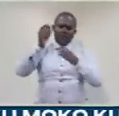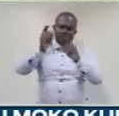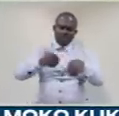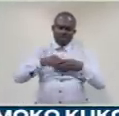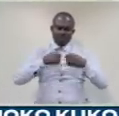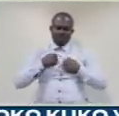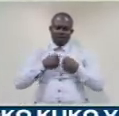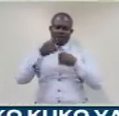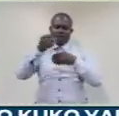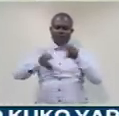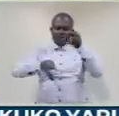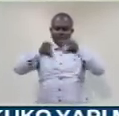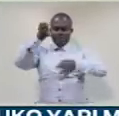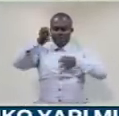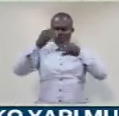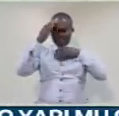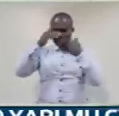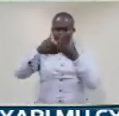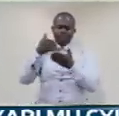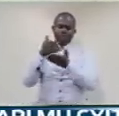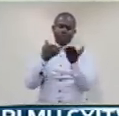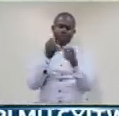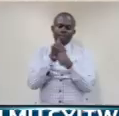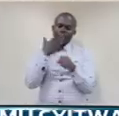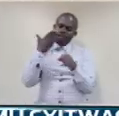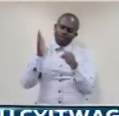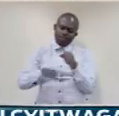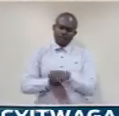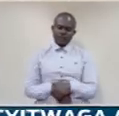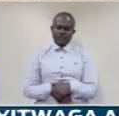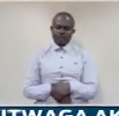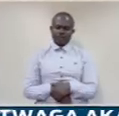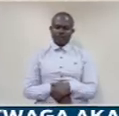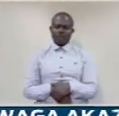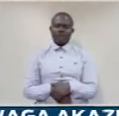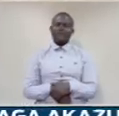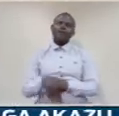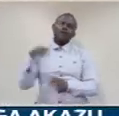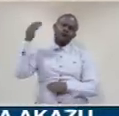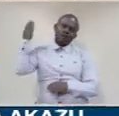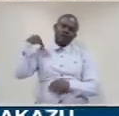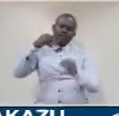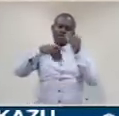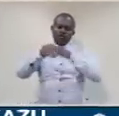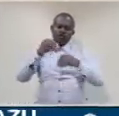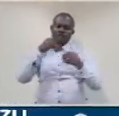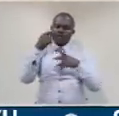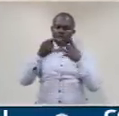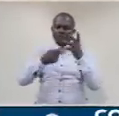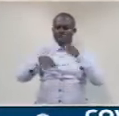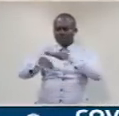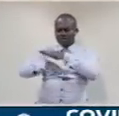Rwanda akaba ariho aburanira kuko ariho hari abo yahemukiye. Amanza gucuruza ibintu biciriritse